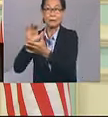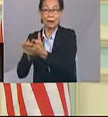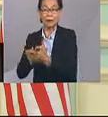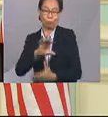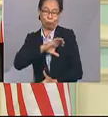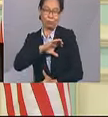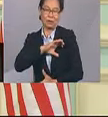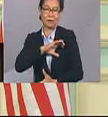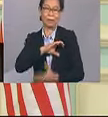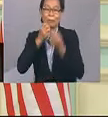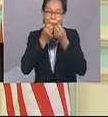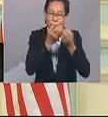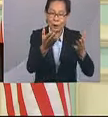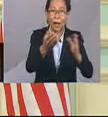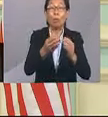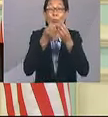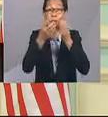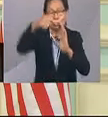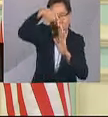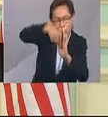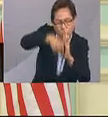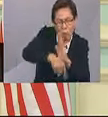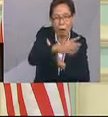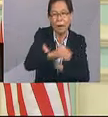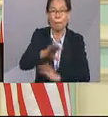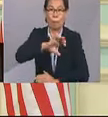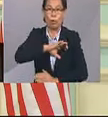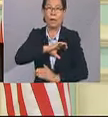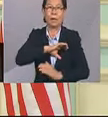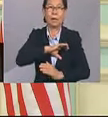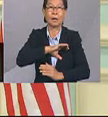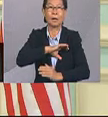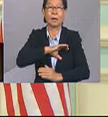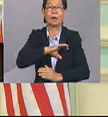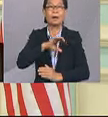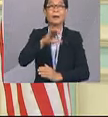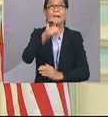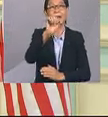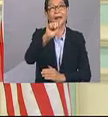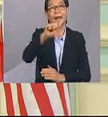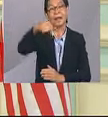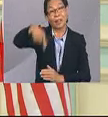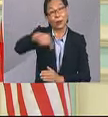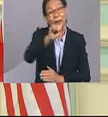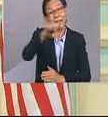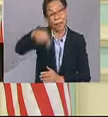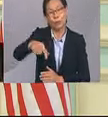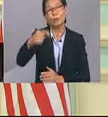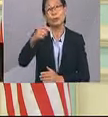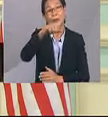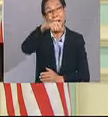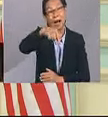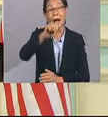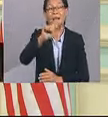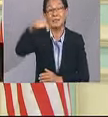lagi memaklumkan secara detail dan mereka mengeluarkan FAQ ataupun soalan lazim untuk dijawab oleh